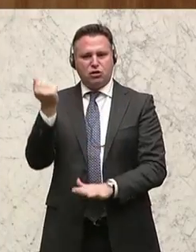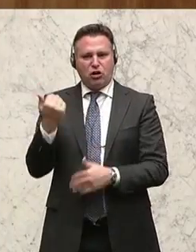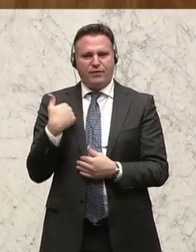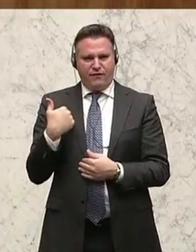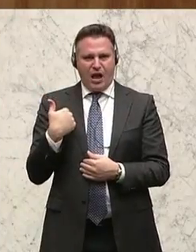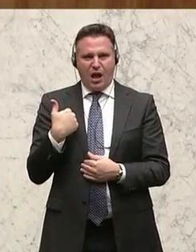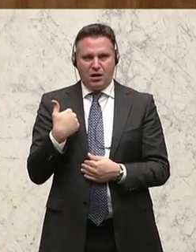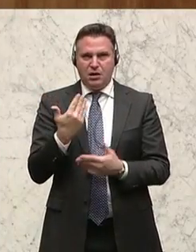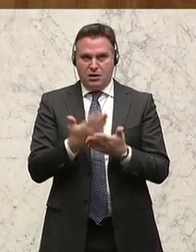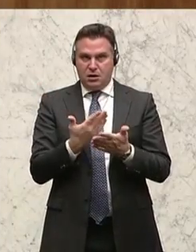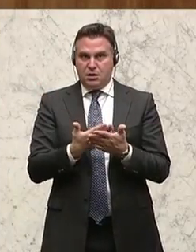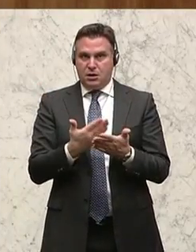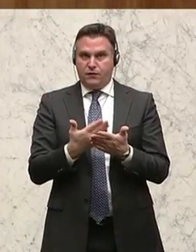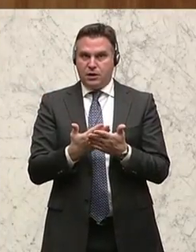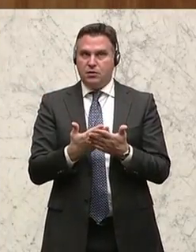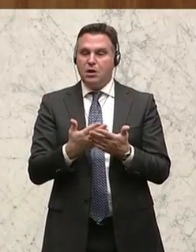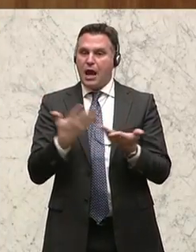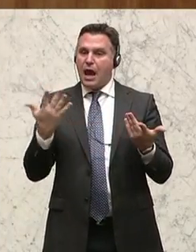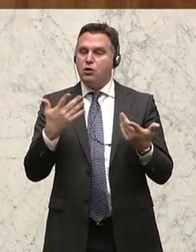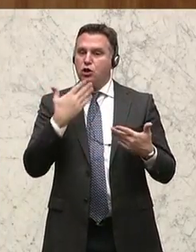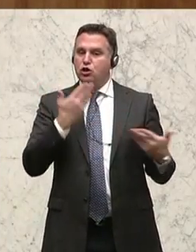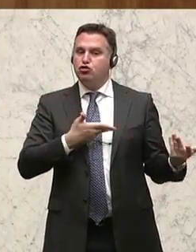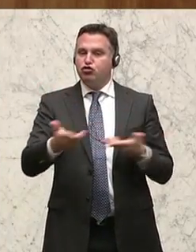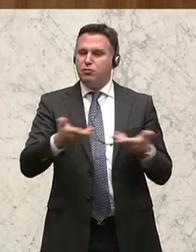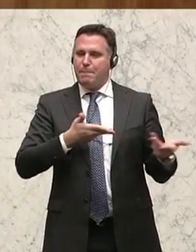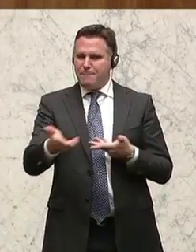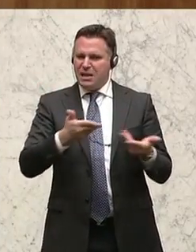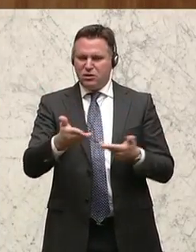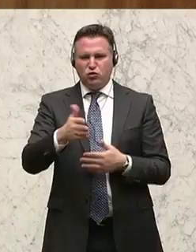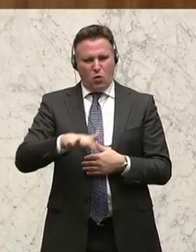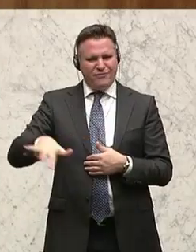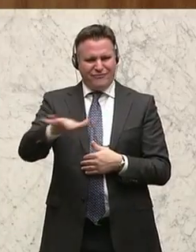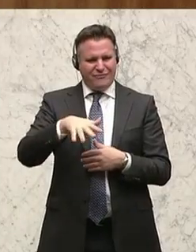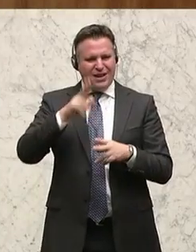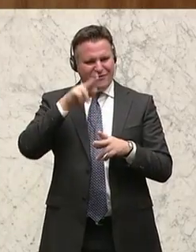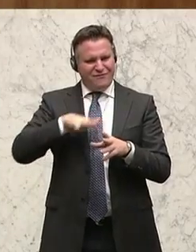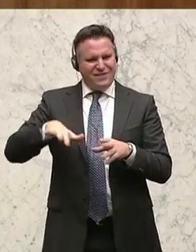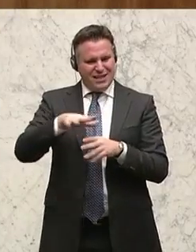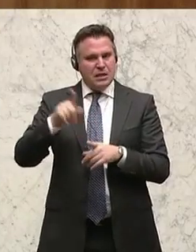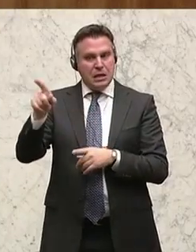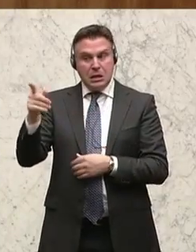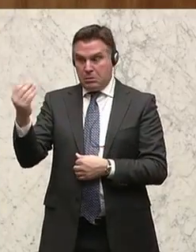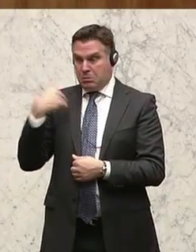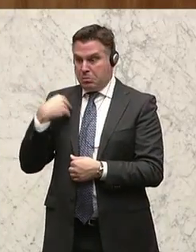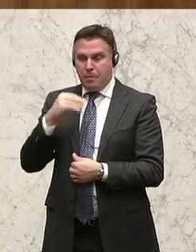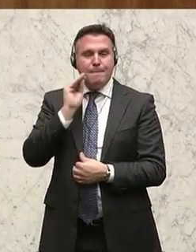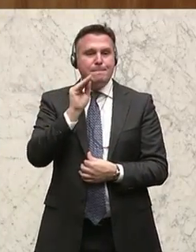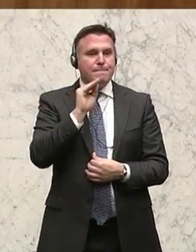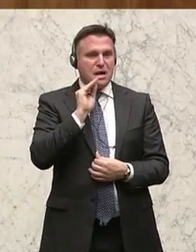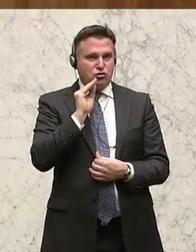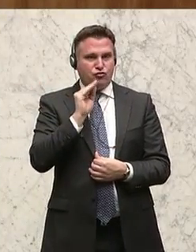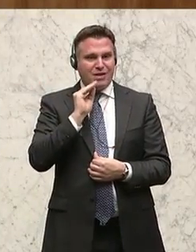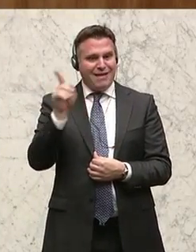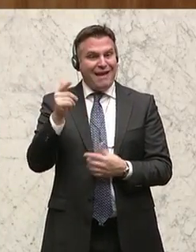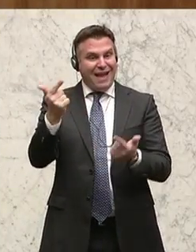geführt, dass ein ganz großer Spediteur im Umland von Wien sich bei mir aufregt. Er hat die